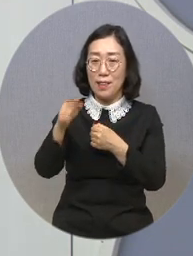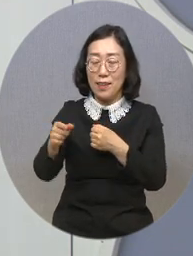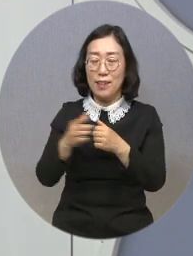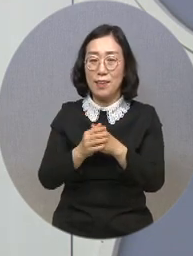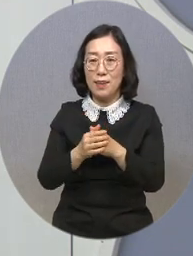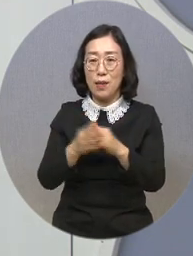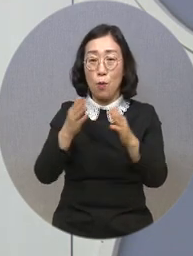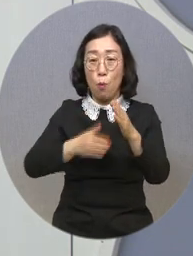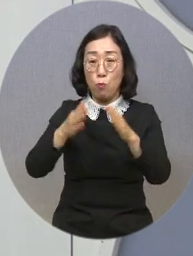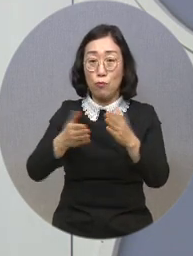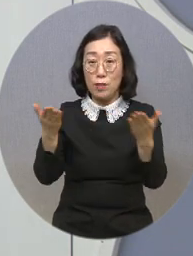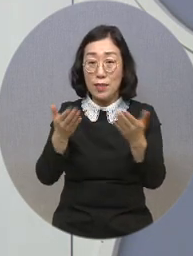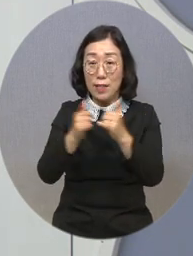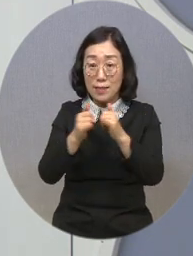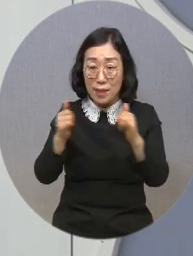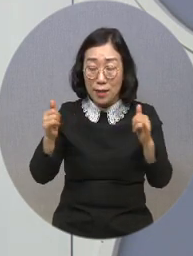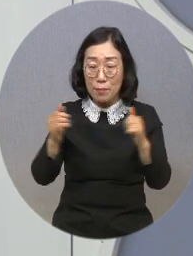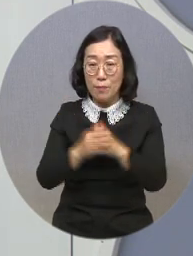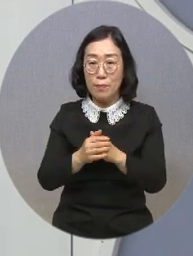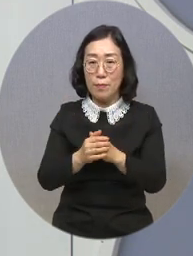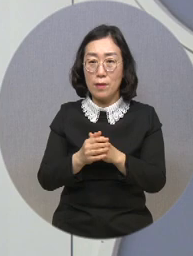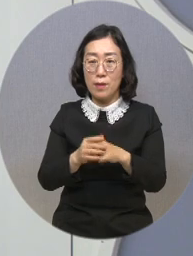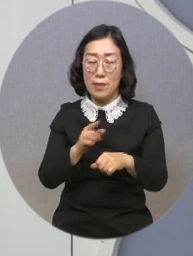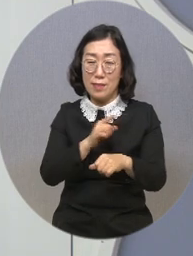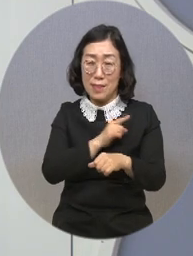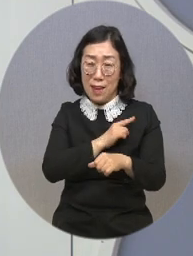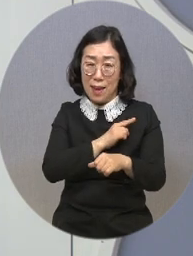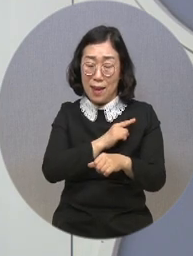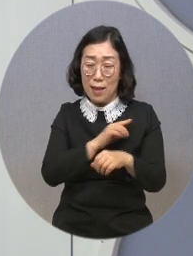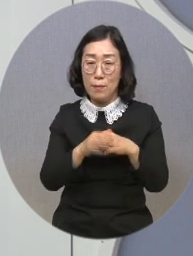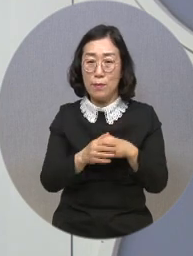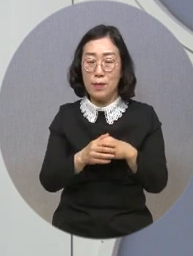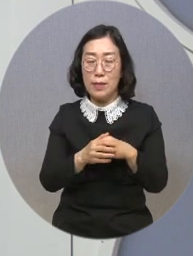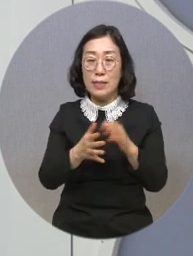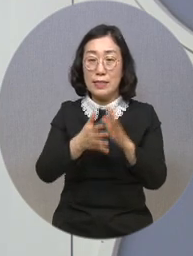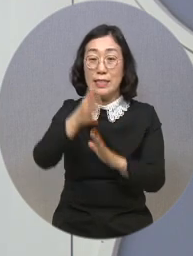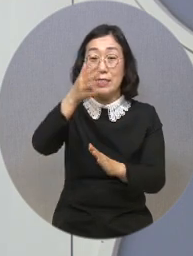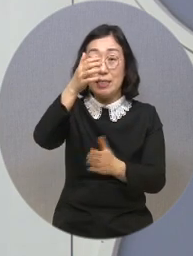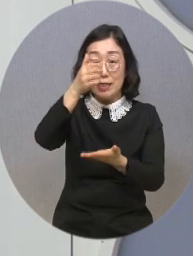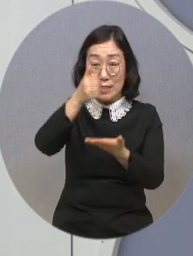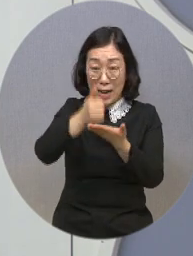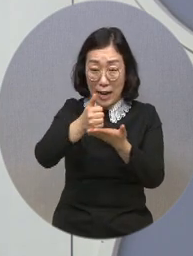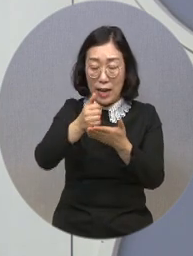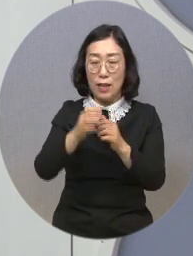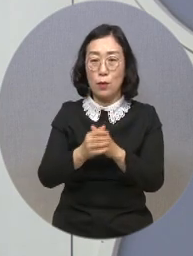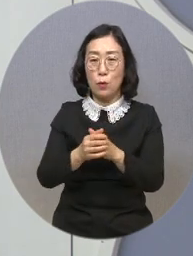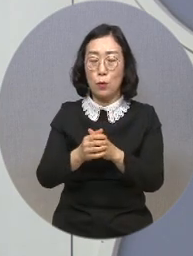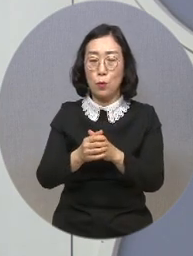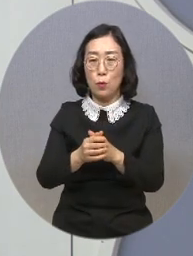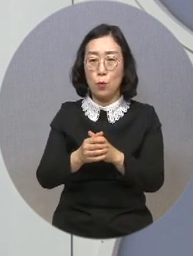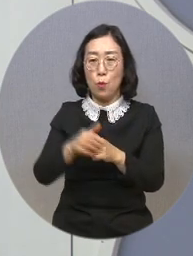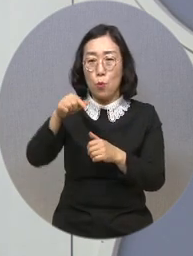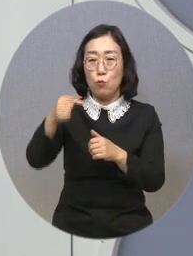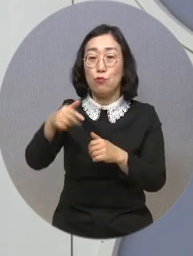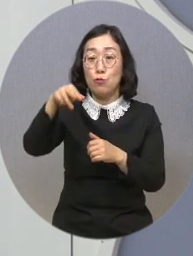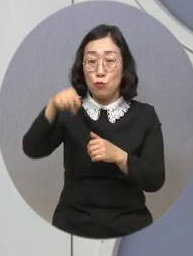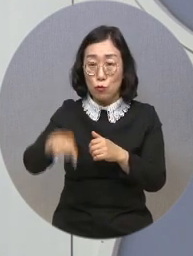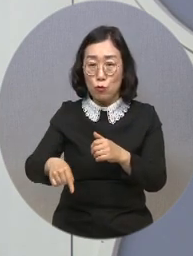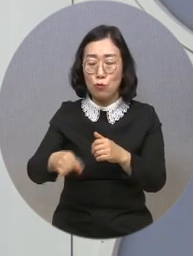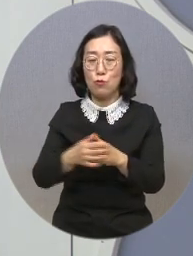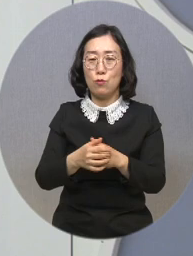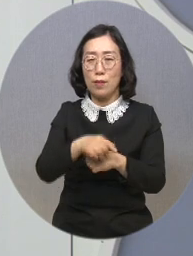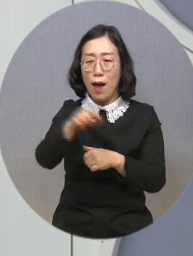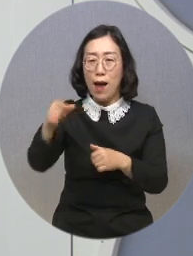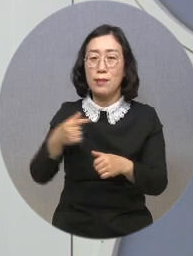그 내무공무원의 꽃은 시장, 군수, 도지사 이게 내무공무원에 가는 길이거든요. 그래서 저희